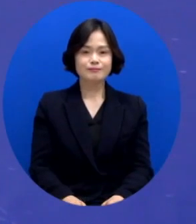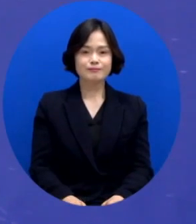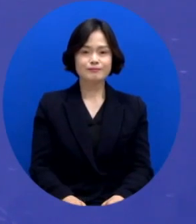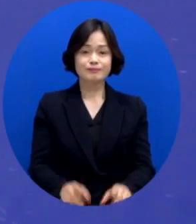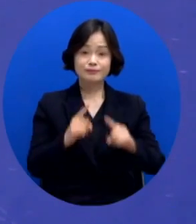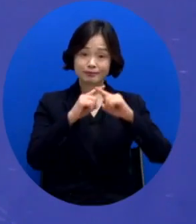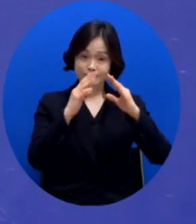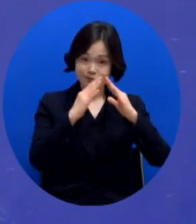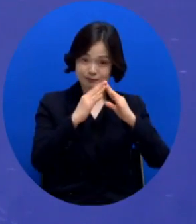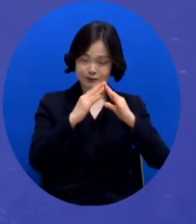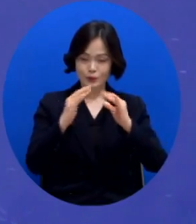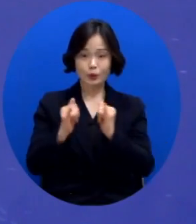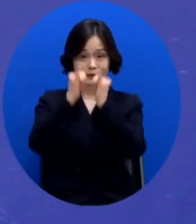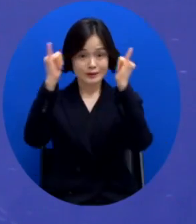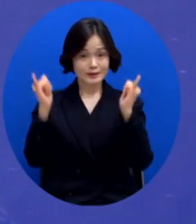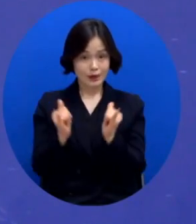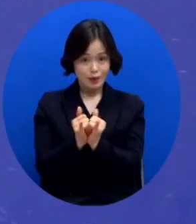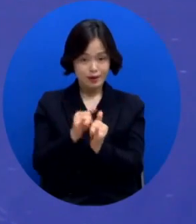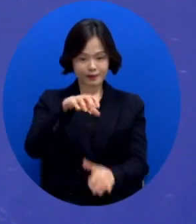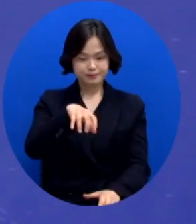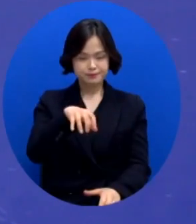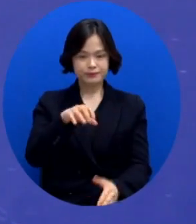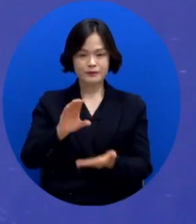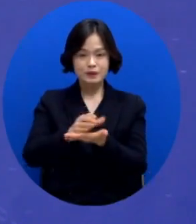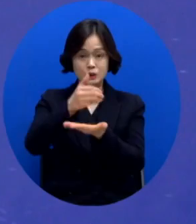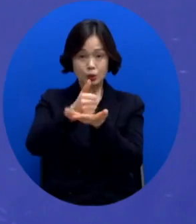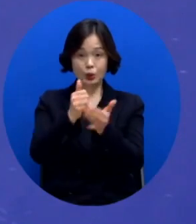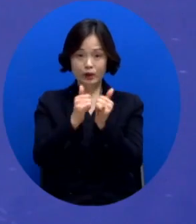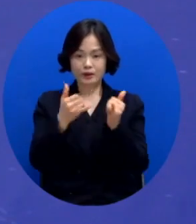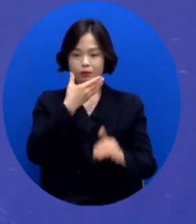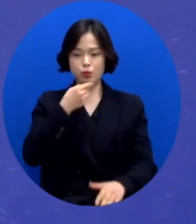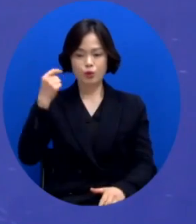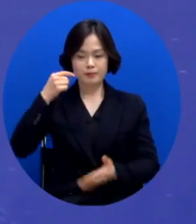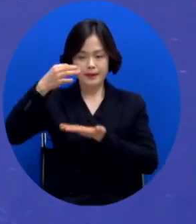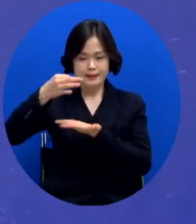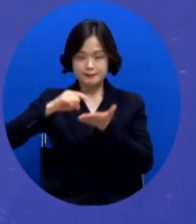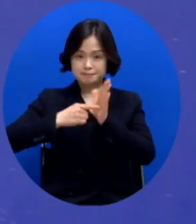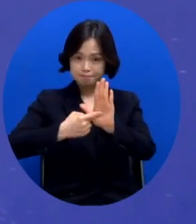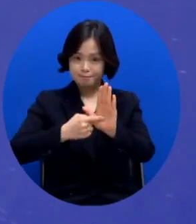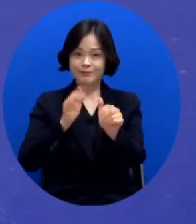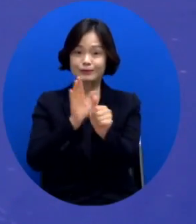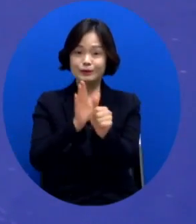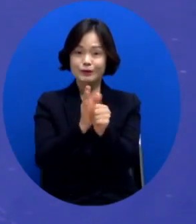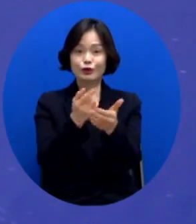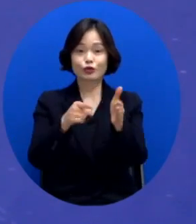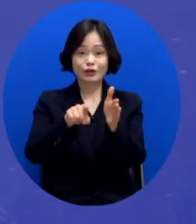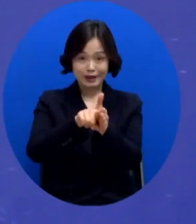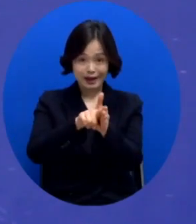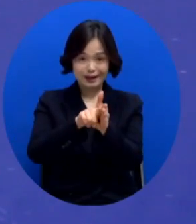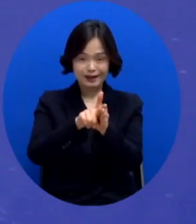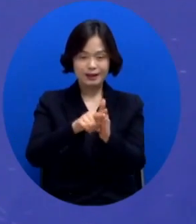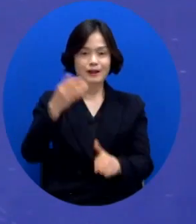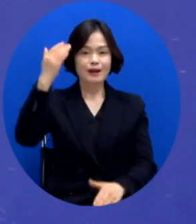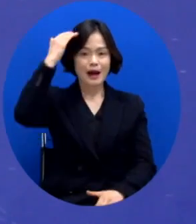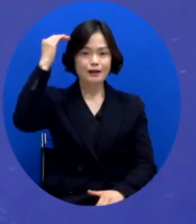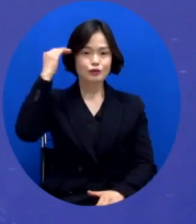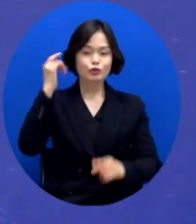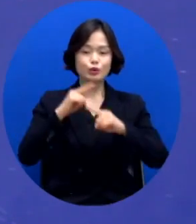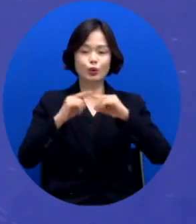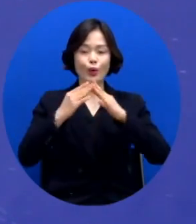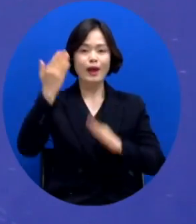교회와 지역사회에서 그리스도인이 복음의 가치를 드러내도록 돕기 위한 플랫폼인 한국교회 아카데미가